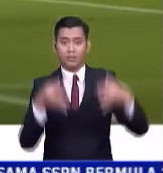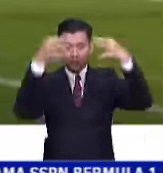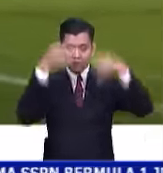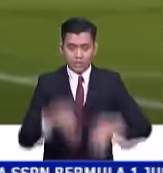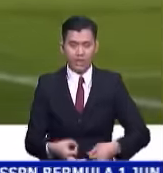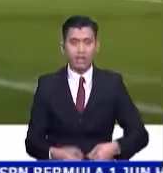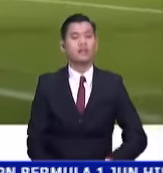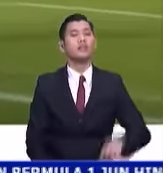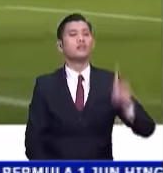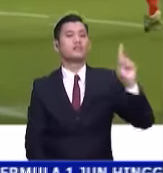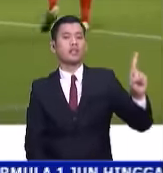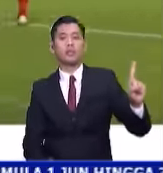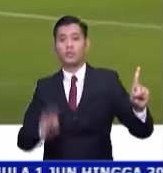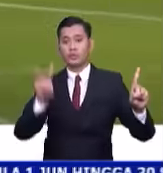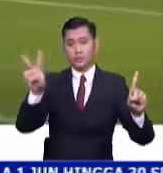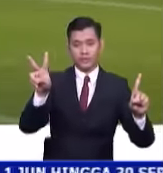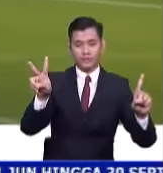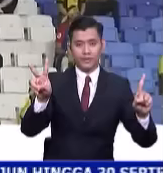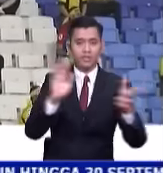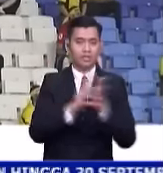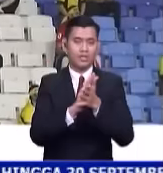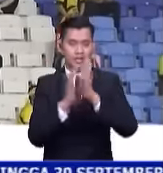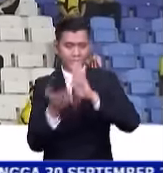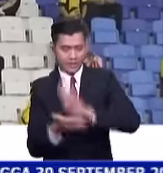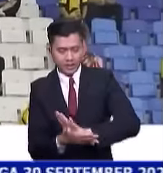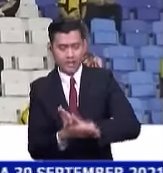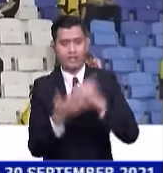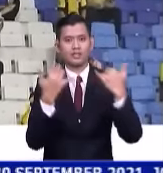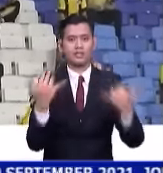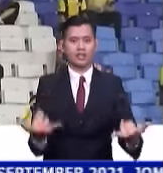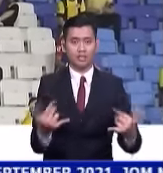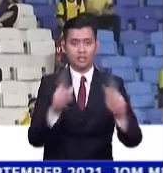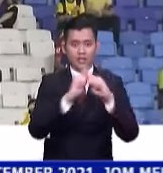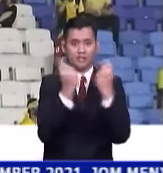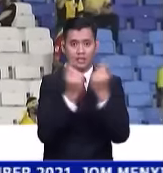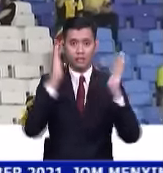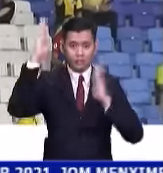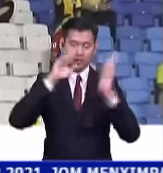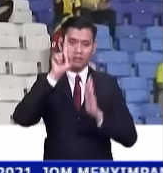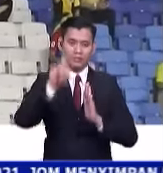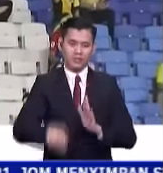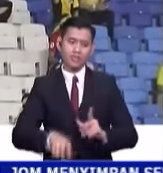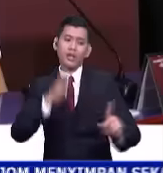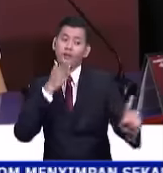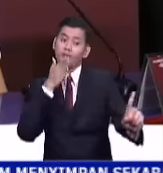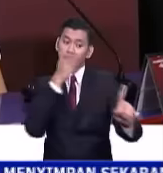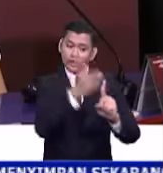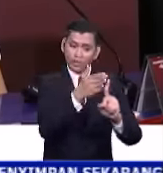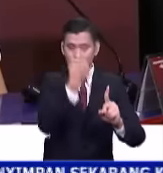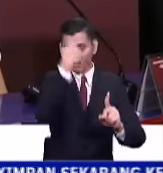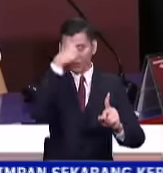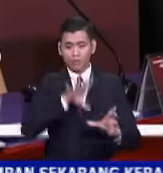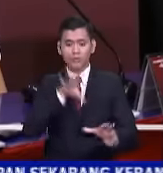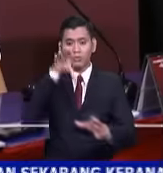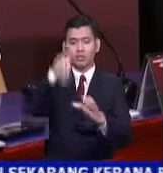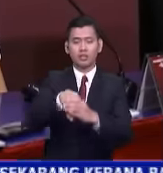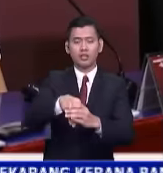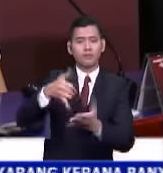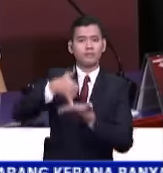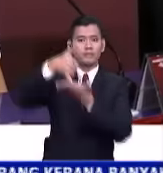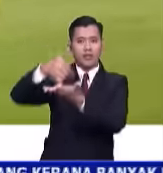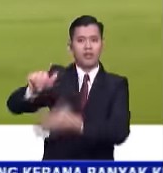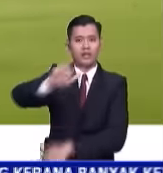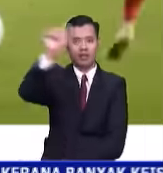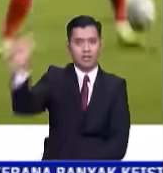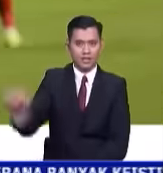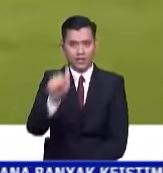Cheng Ho menuntut anak-anak buahnya fokus kepada aksi seterusnya bagi mengintai peluang ke Piala Asia. We also have the chances, we also